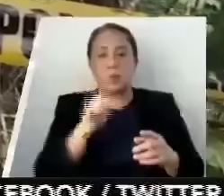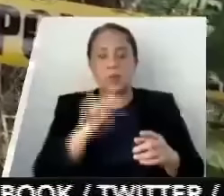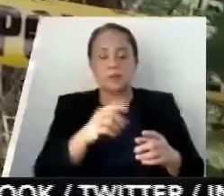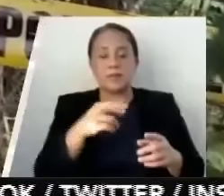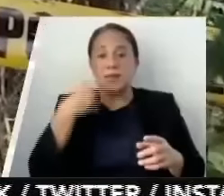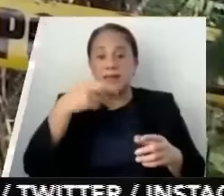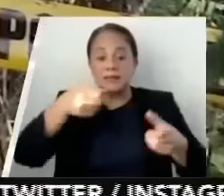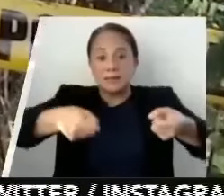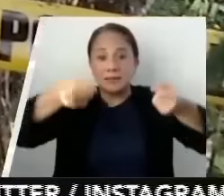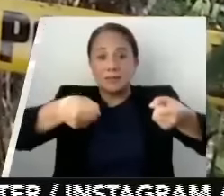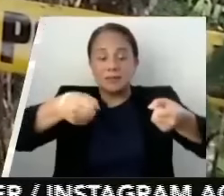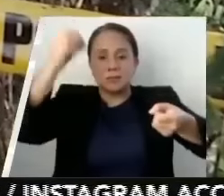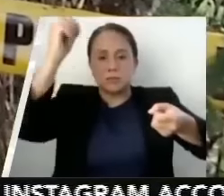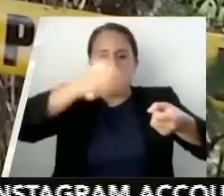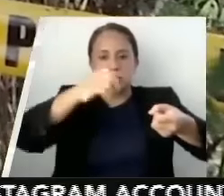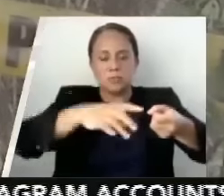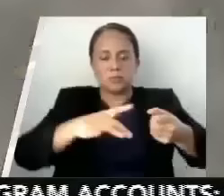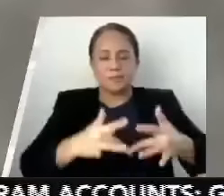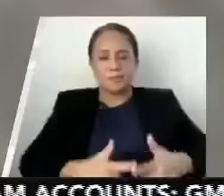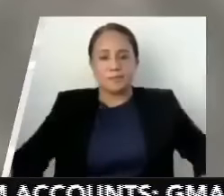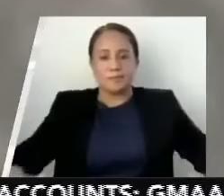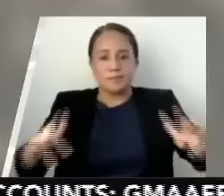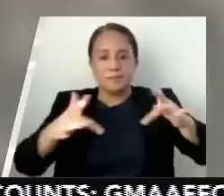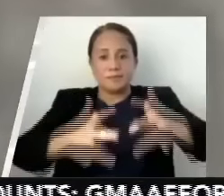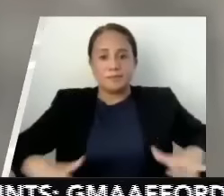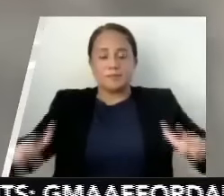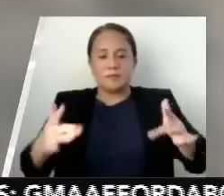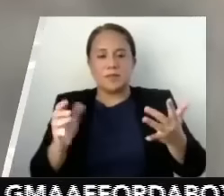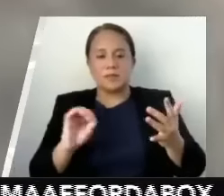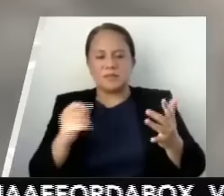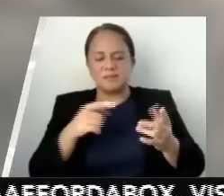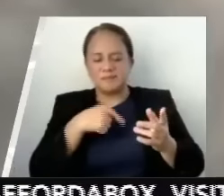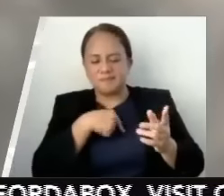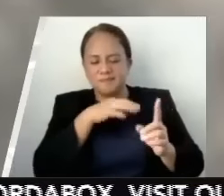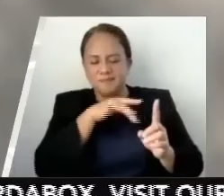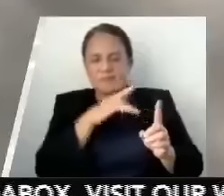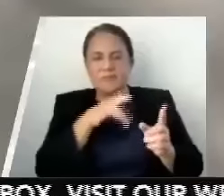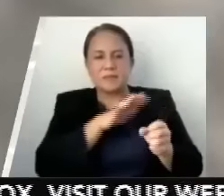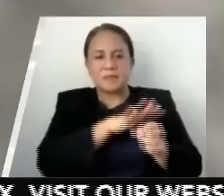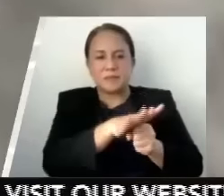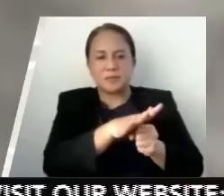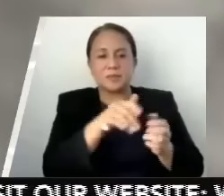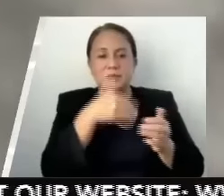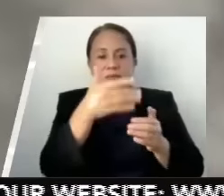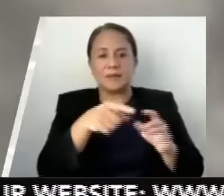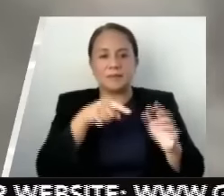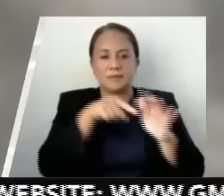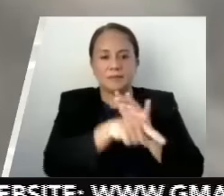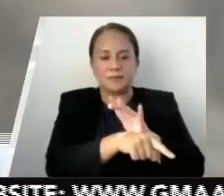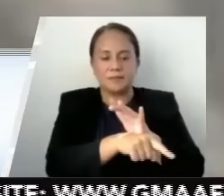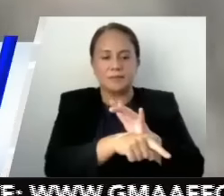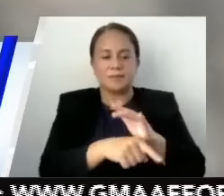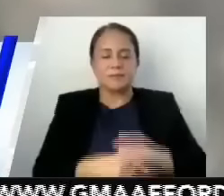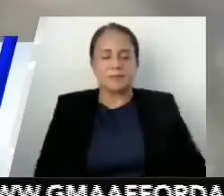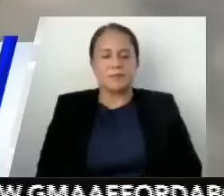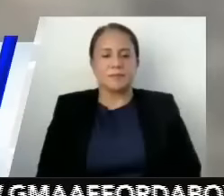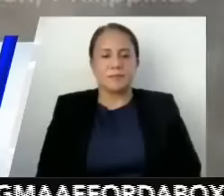pang ibaba ang biktima na hinihinalang ginahasa muna bago pinatay. Patuloy ang imbestigasyon ng pulisya para